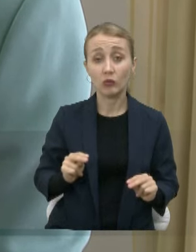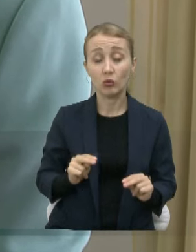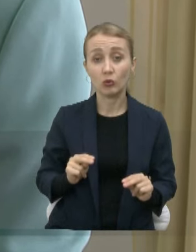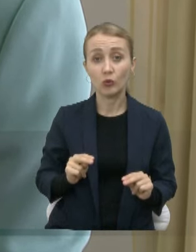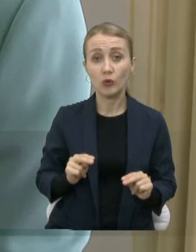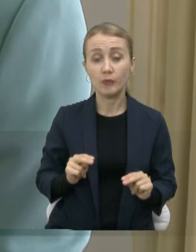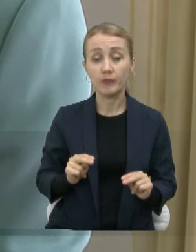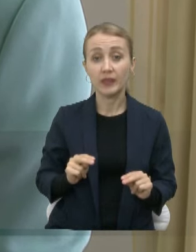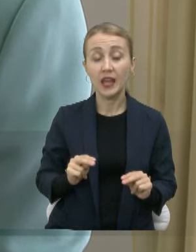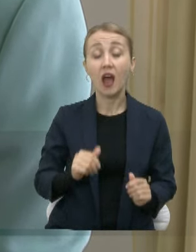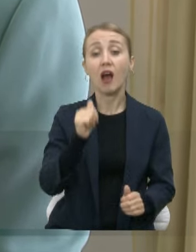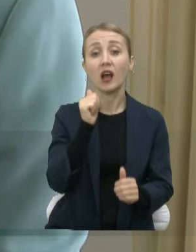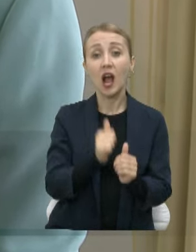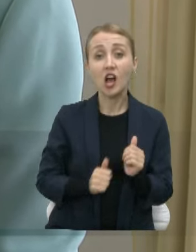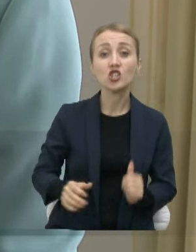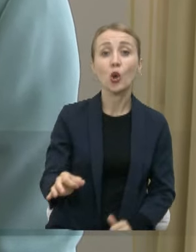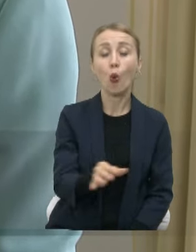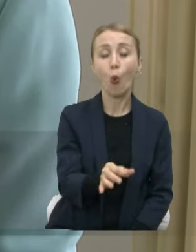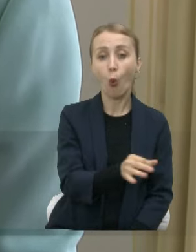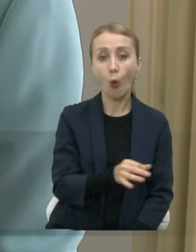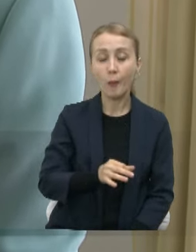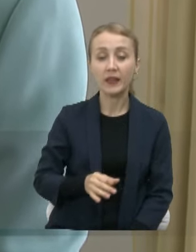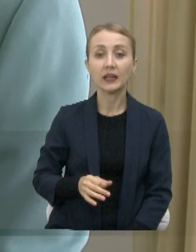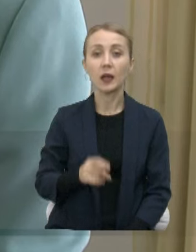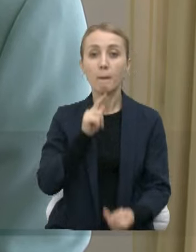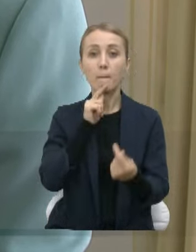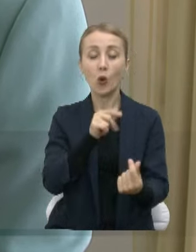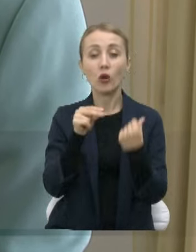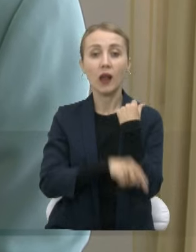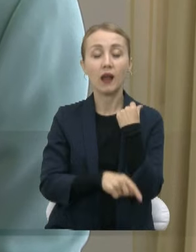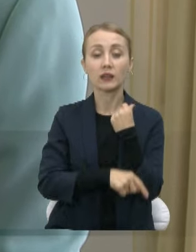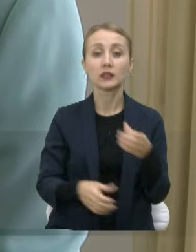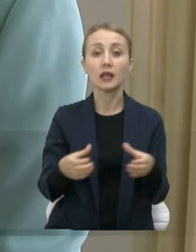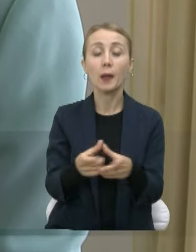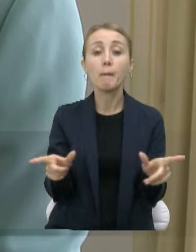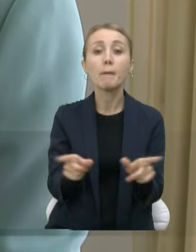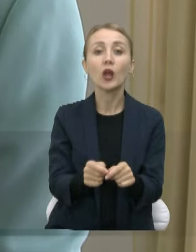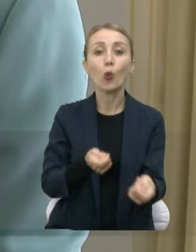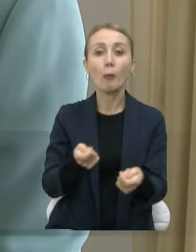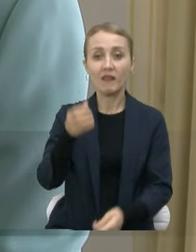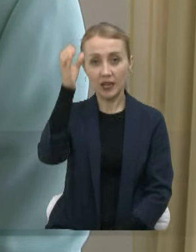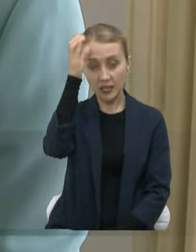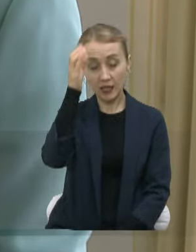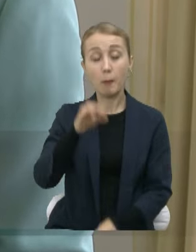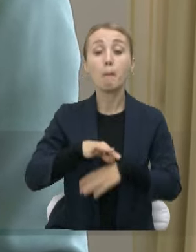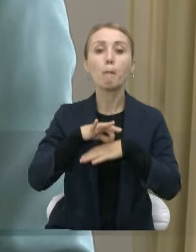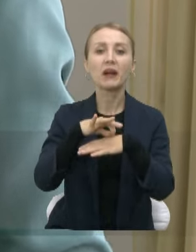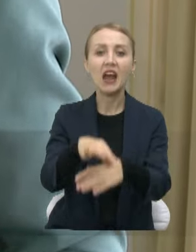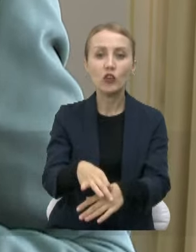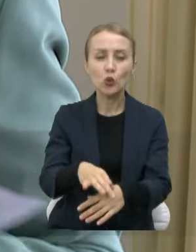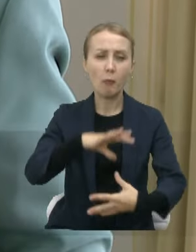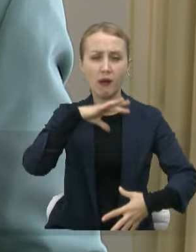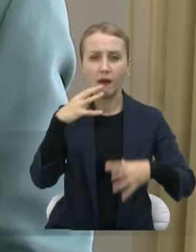их системность, в каждом регионе антикоррупционной службой совместно с управлениями образования проведен комплексный внешний